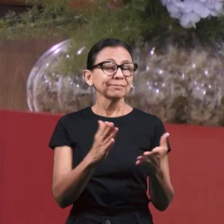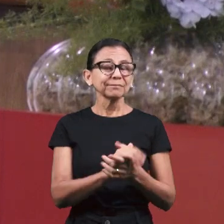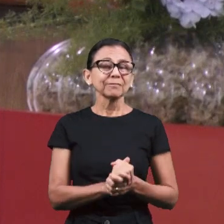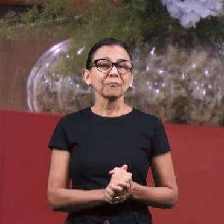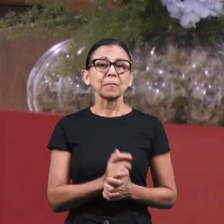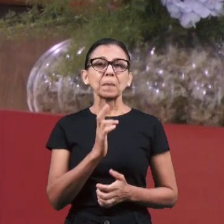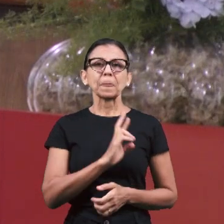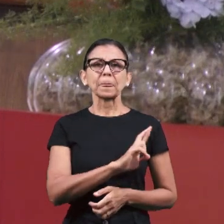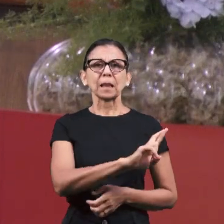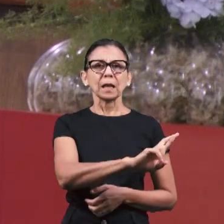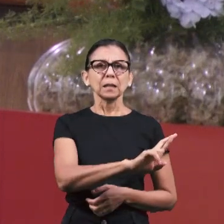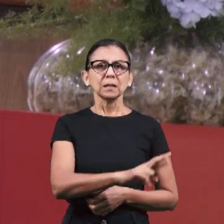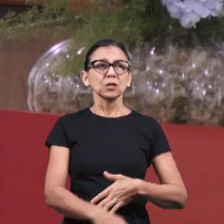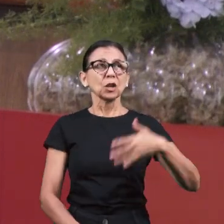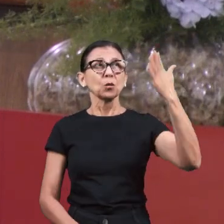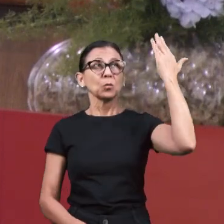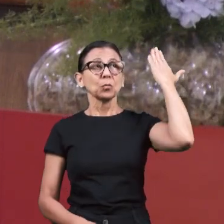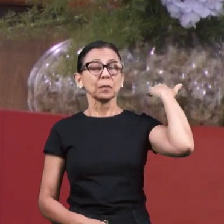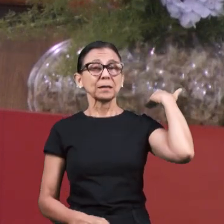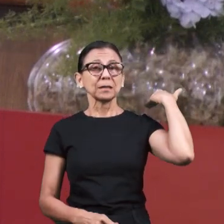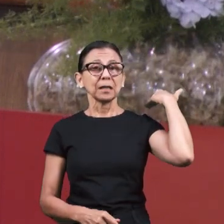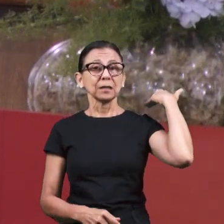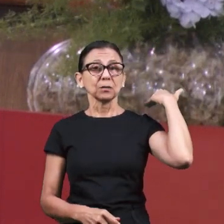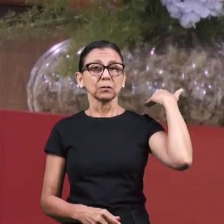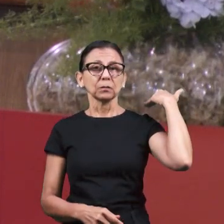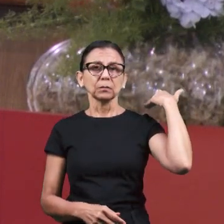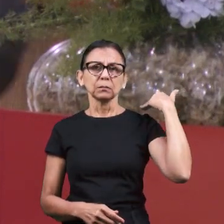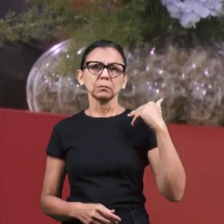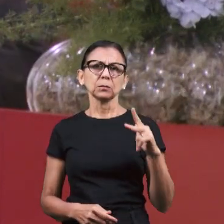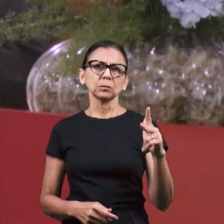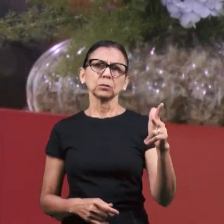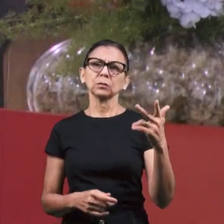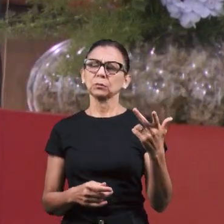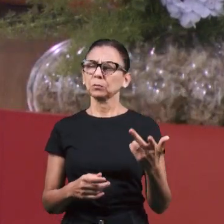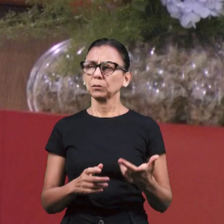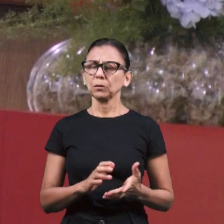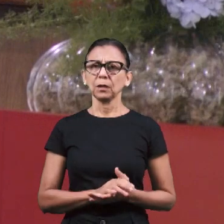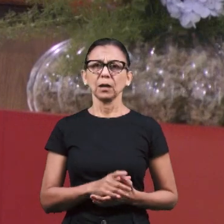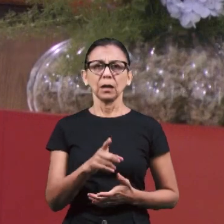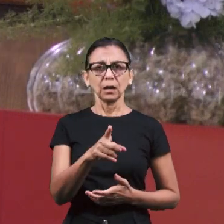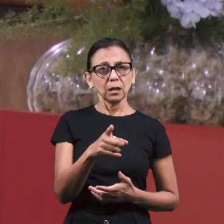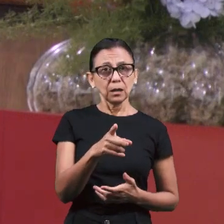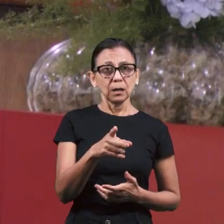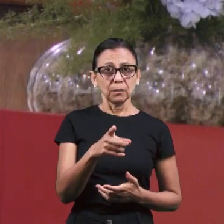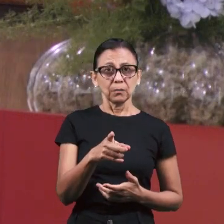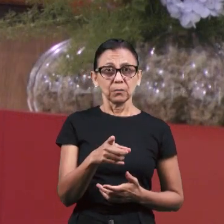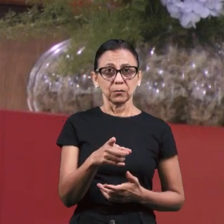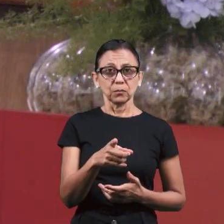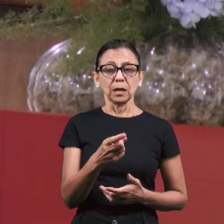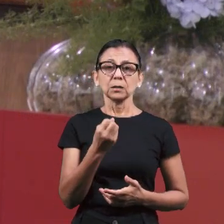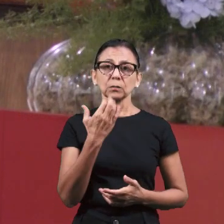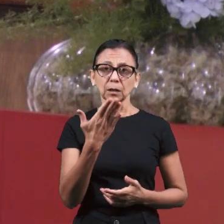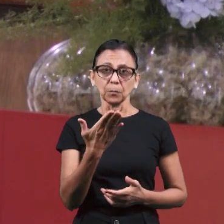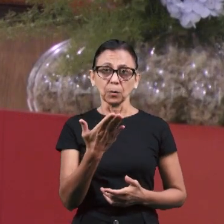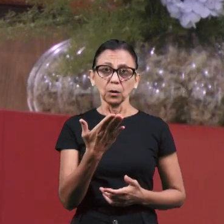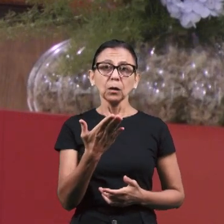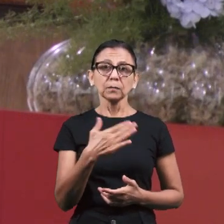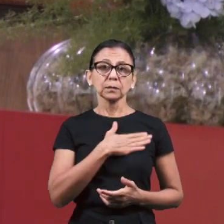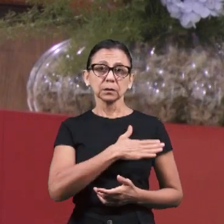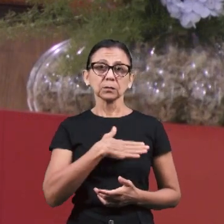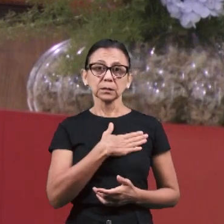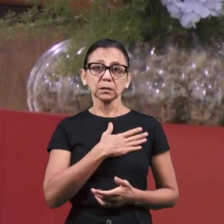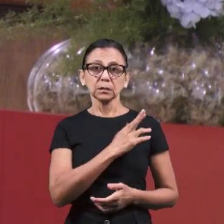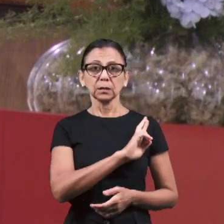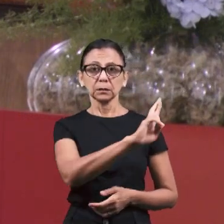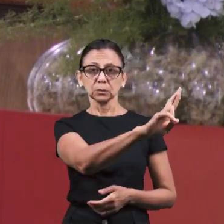de la religion du passé. Si vous ne voulez pas appliquer cela aujourd'hui de votre vie, il n'y a pas de problème. Vous êtes offensé